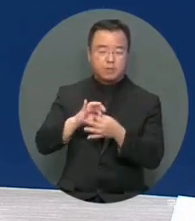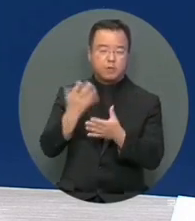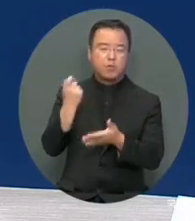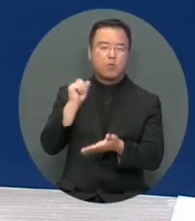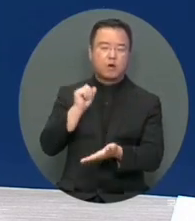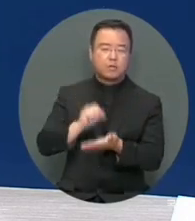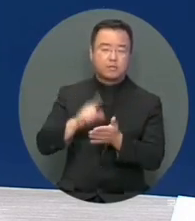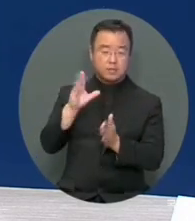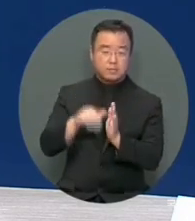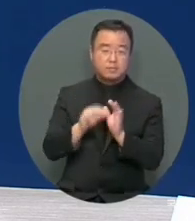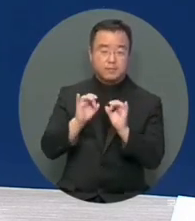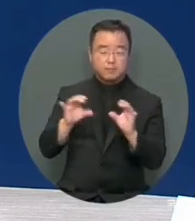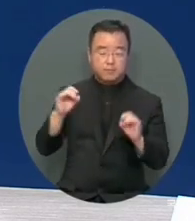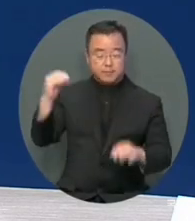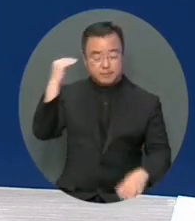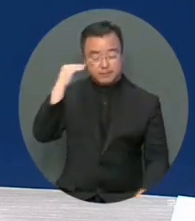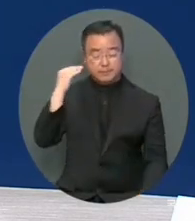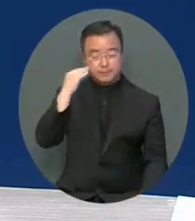그때마다 한국의